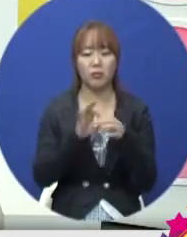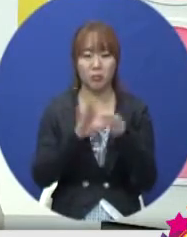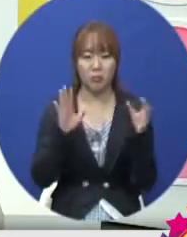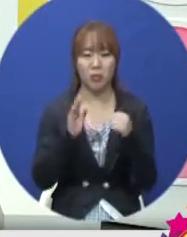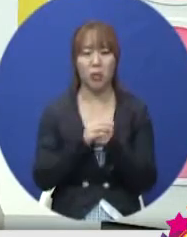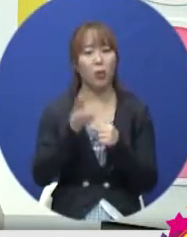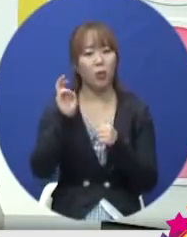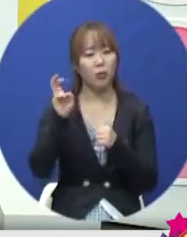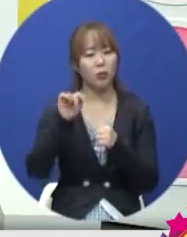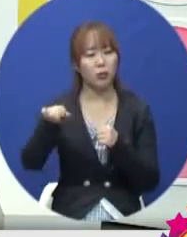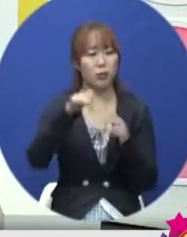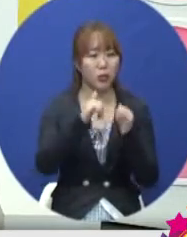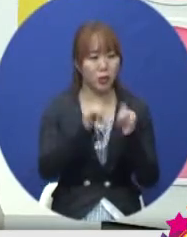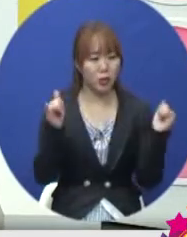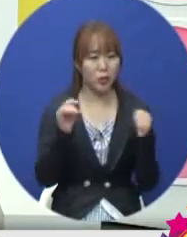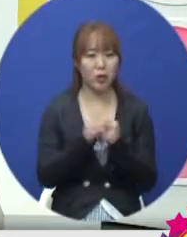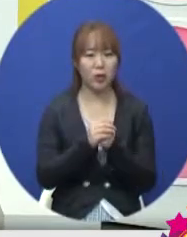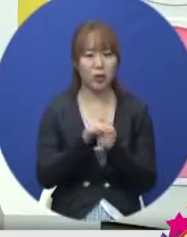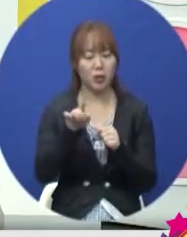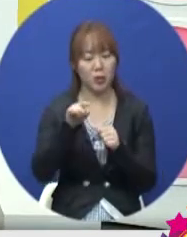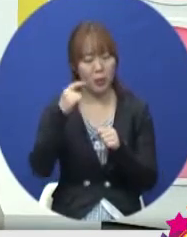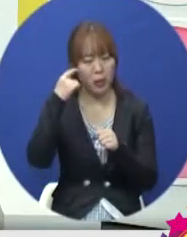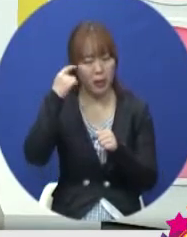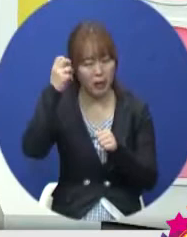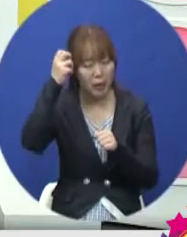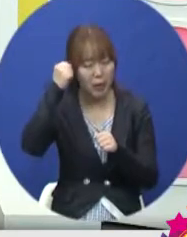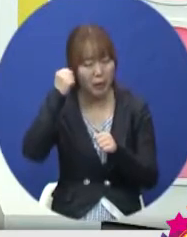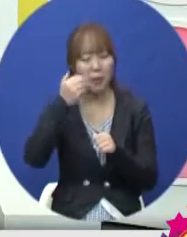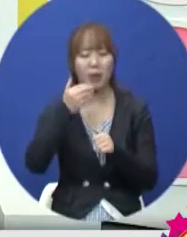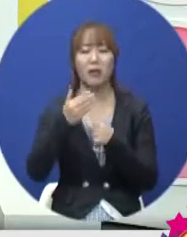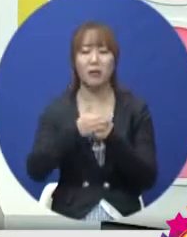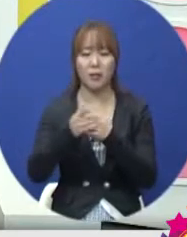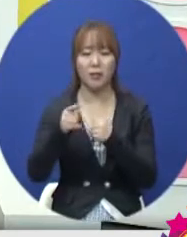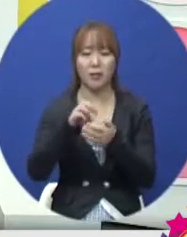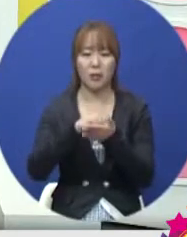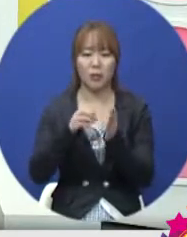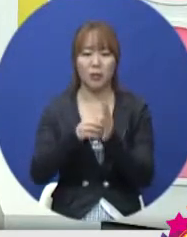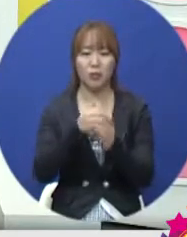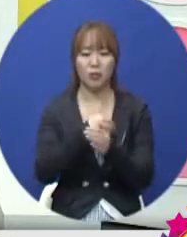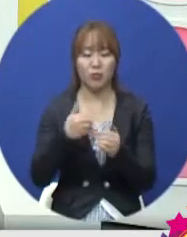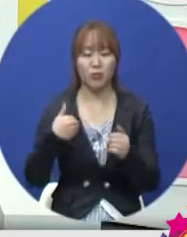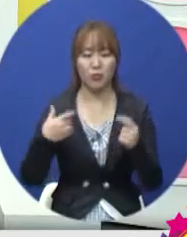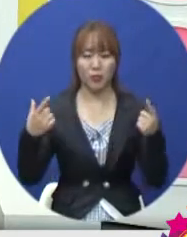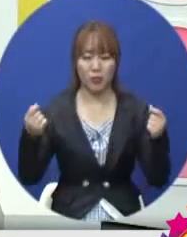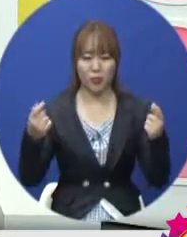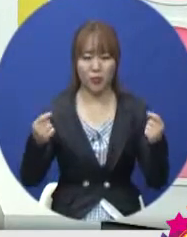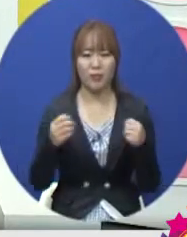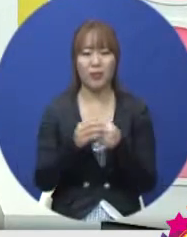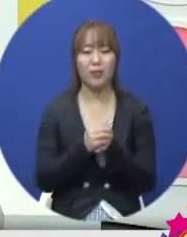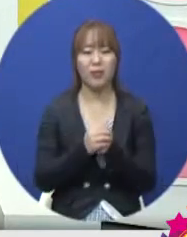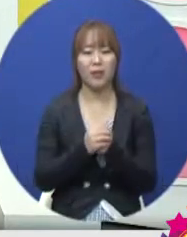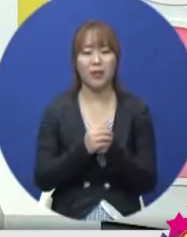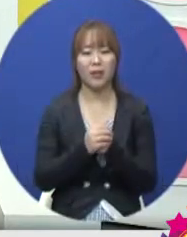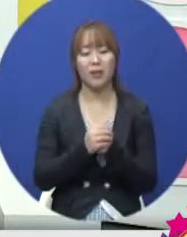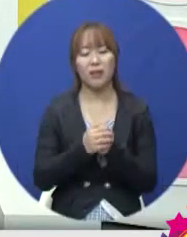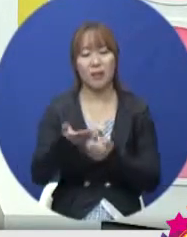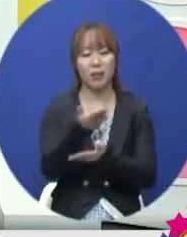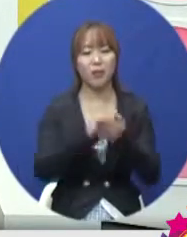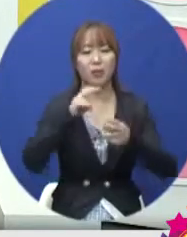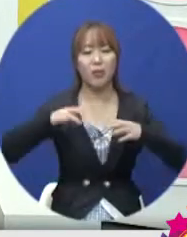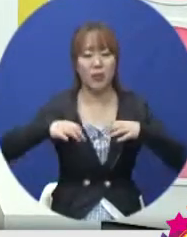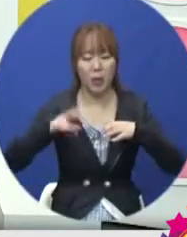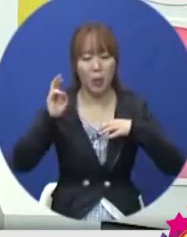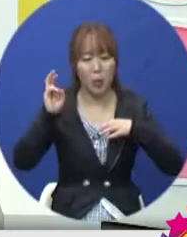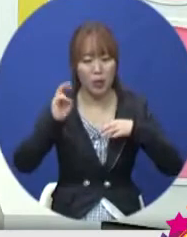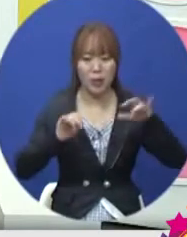네. 아니 혹시 또 그분들이 그거가 단서가 돼서 기억하실까 봐. 아니 이 정도면 충분합니다. 네. 알겠습니다. 아버님. 예, 예. 저희 나눔